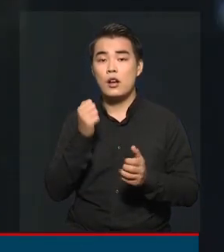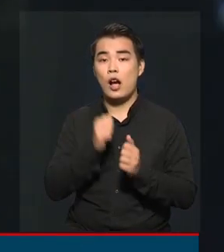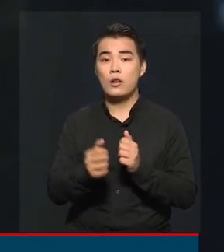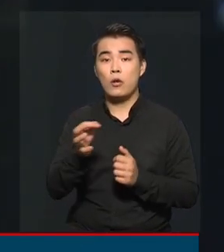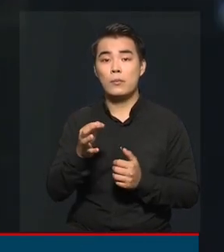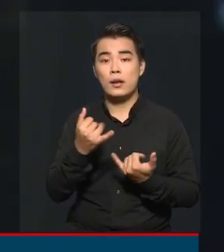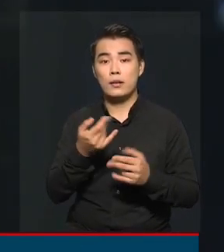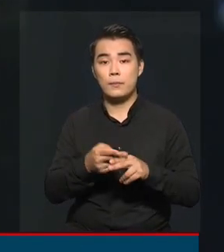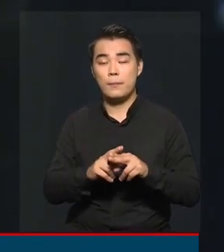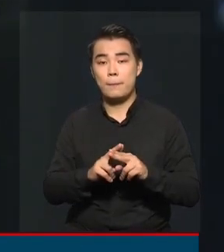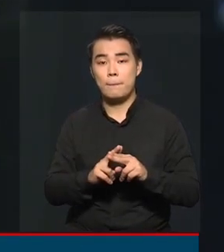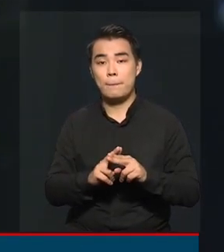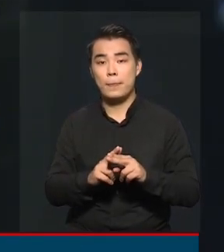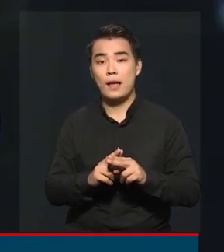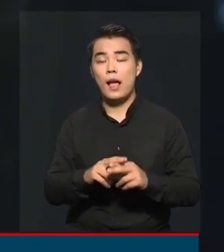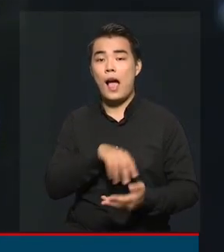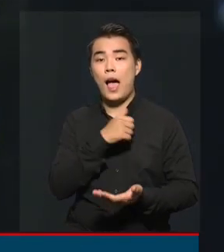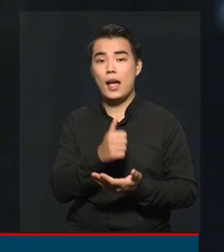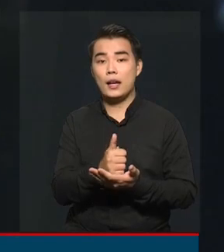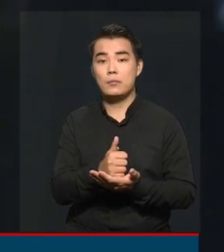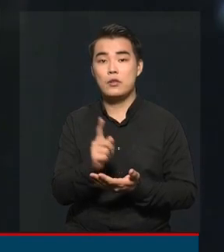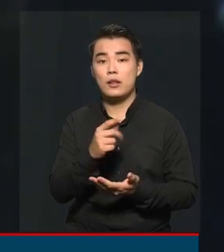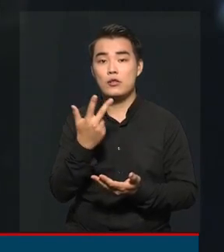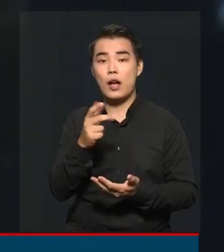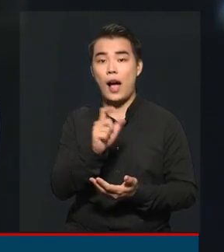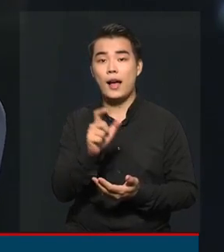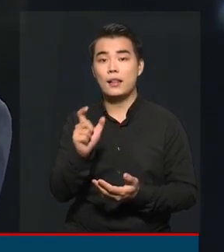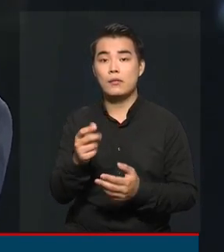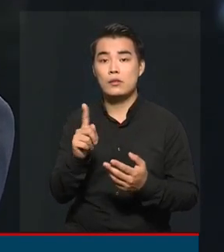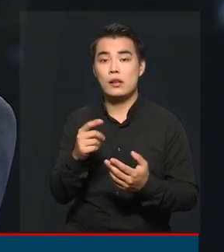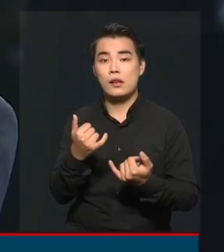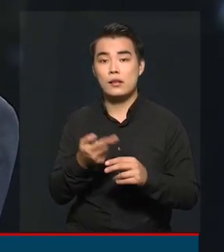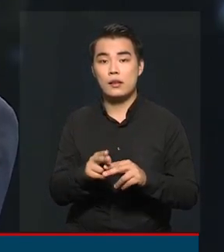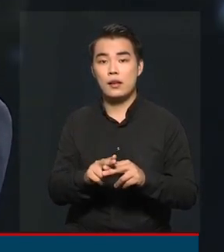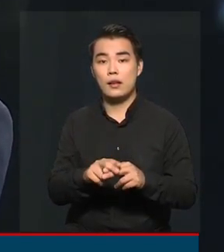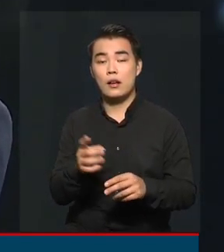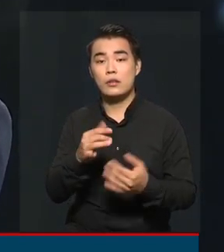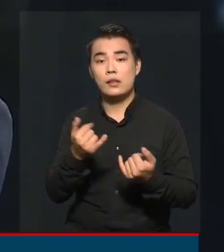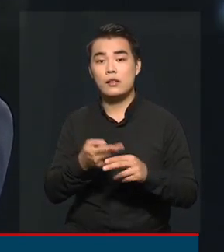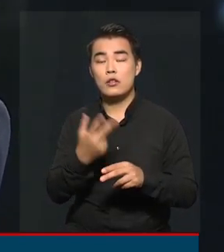шамамен әкім болуға 3 адам өзінің кандидатурасын ұсынған жаңағы. Енді